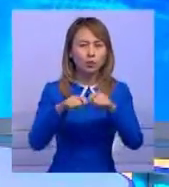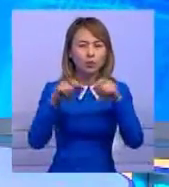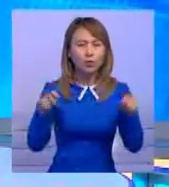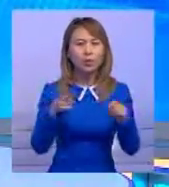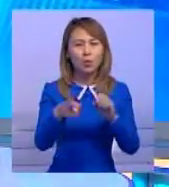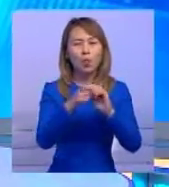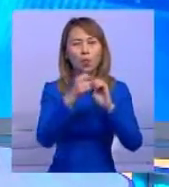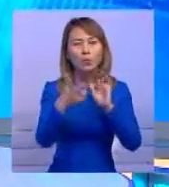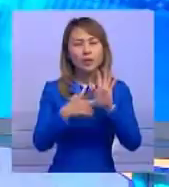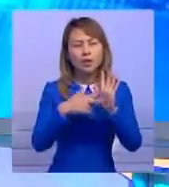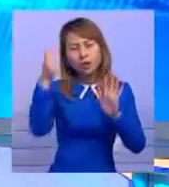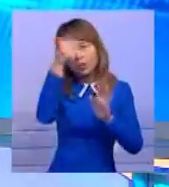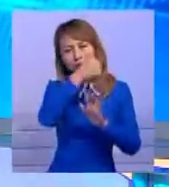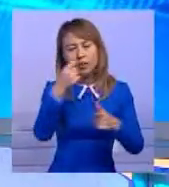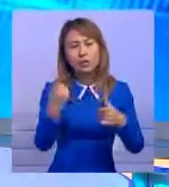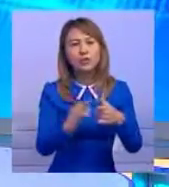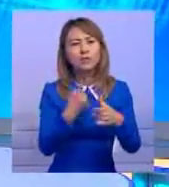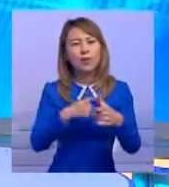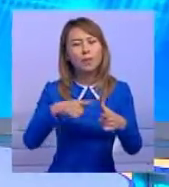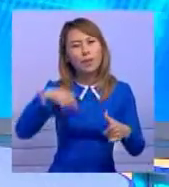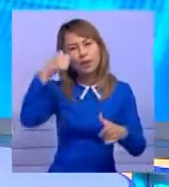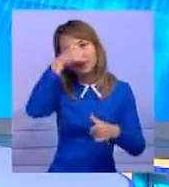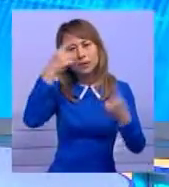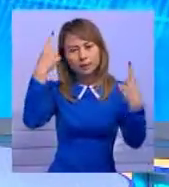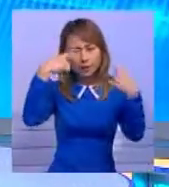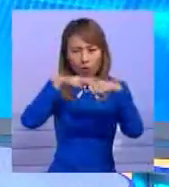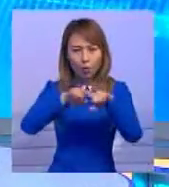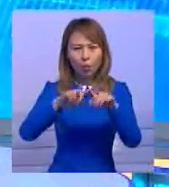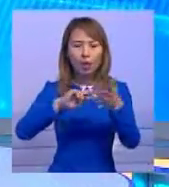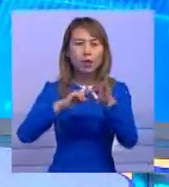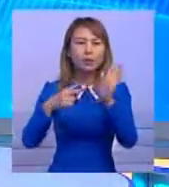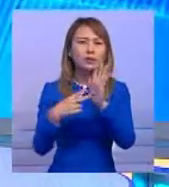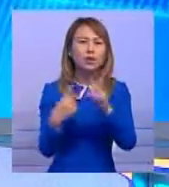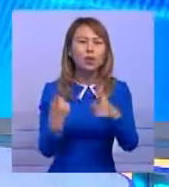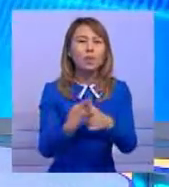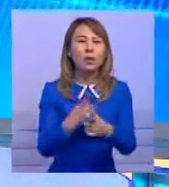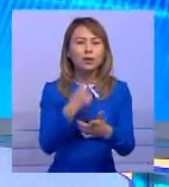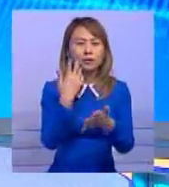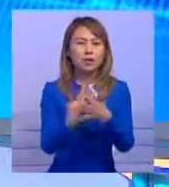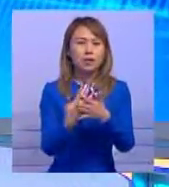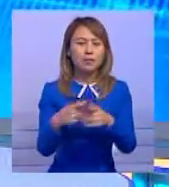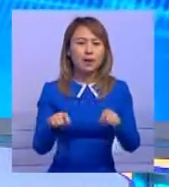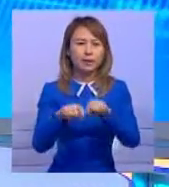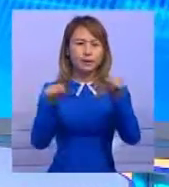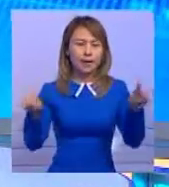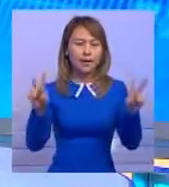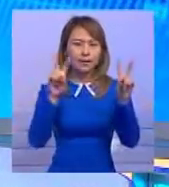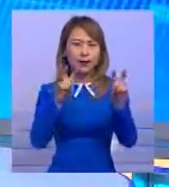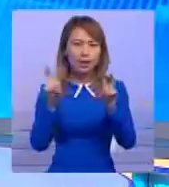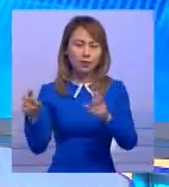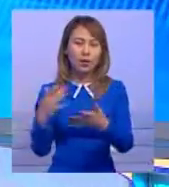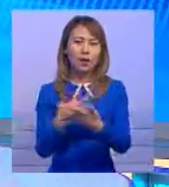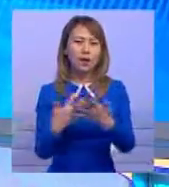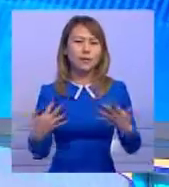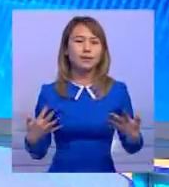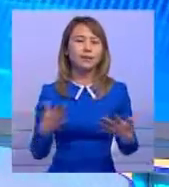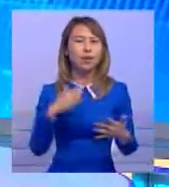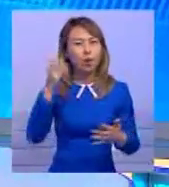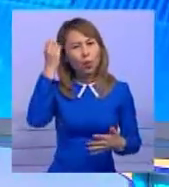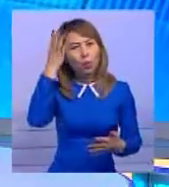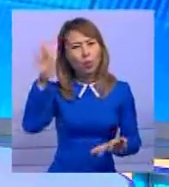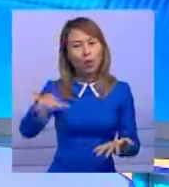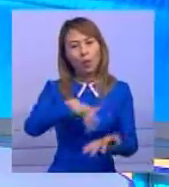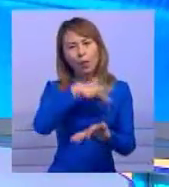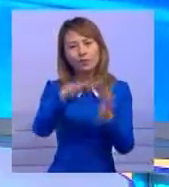Challenge 2018 байқау басталды. Биылғы технологиялық жобалар сайысына ашық мәліметтер тақырыбы арқау етіліп, елорданы ақылды